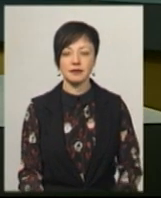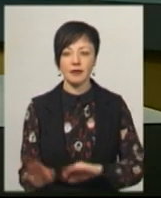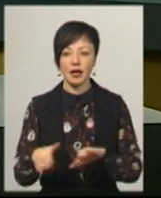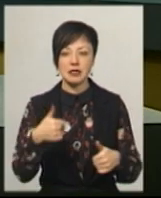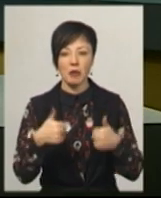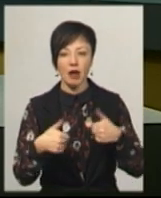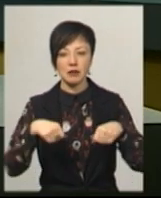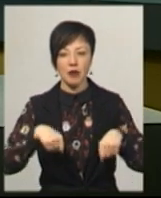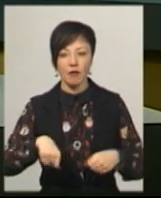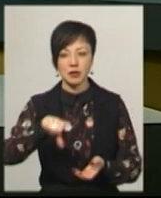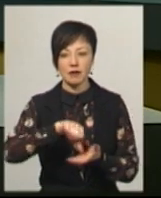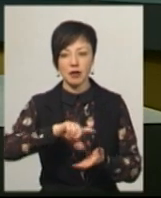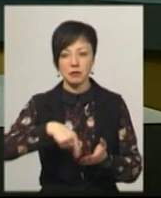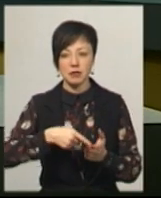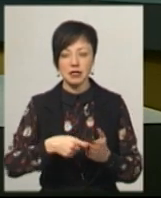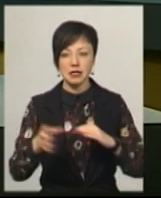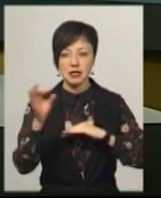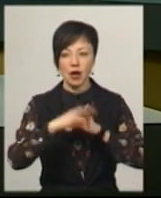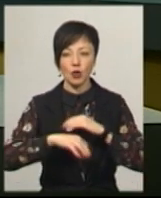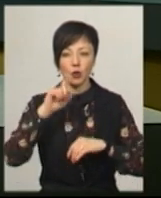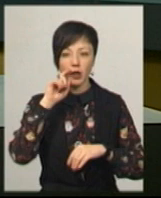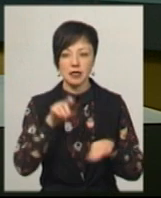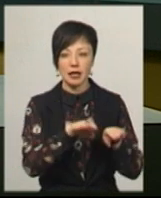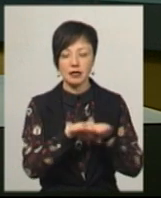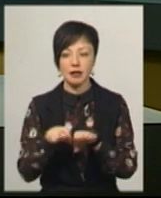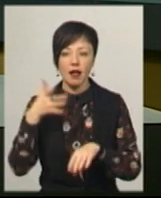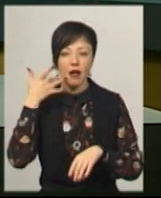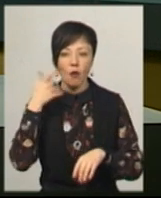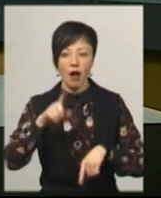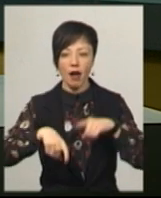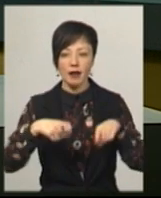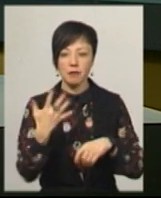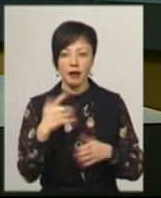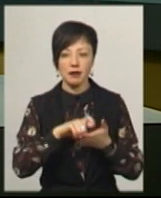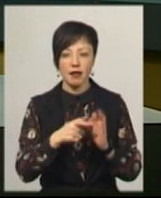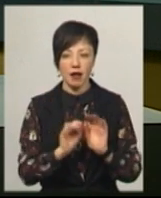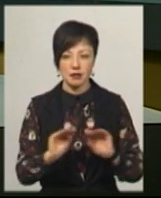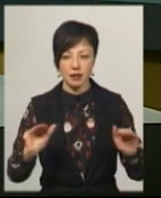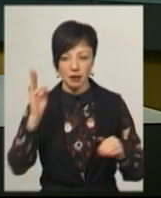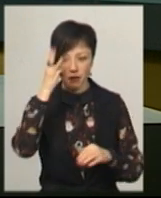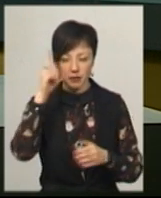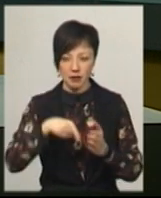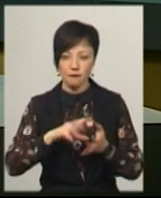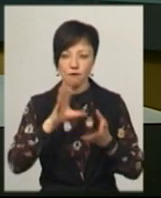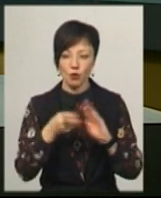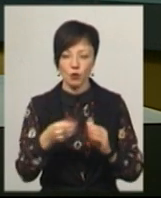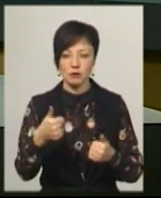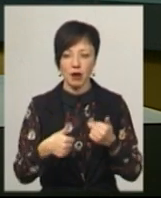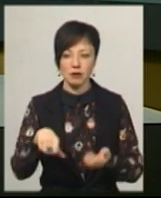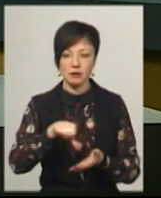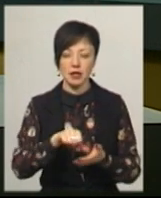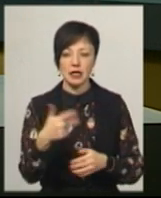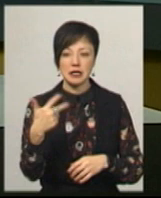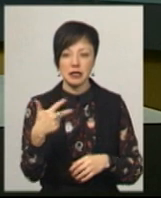Змагаються за право представляти місто на західноукраїнській лізі з легкої атлетики п'ятикласники Хмельницького. Всього у змаганнях беруть